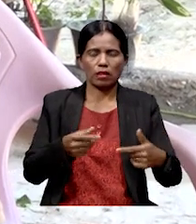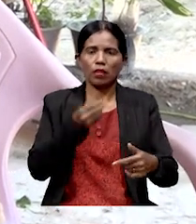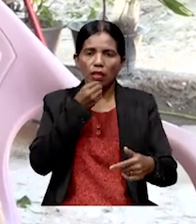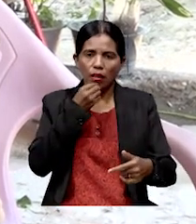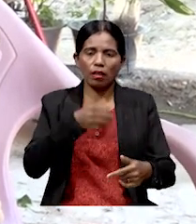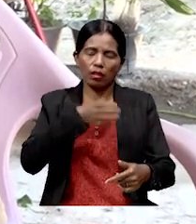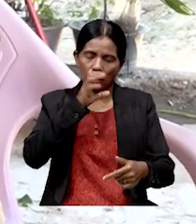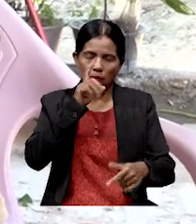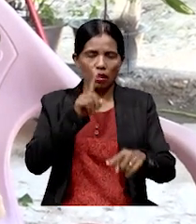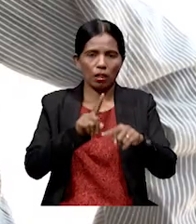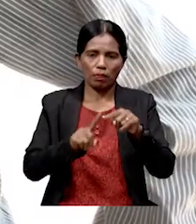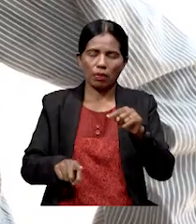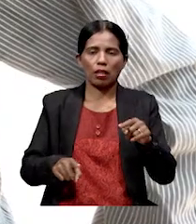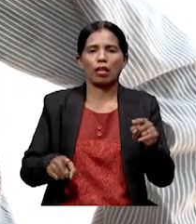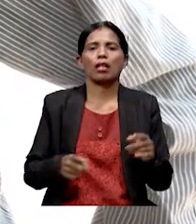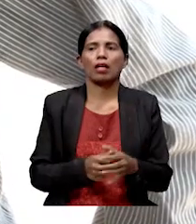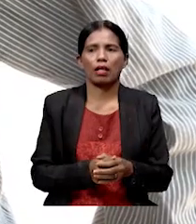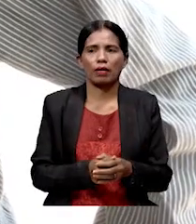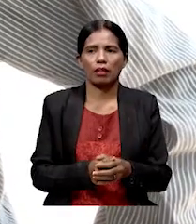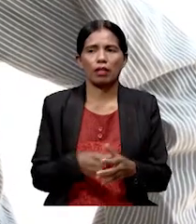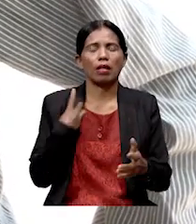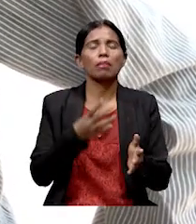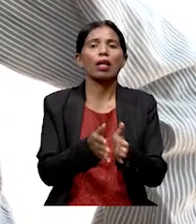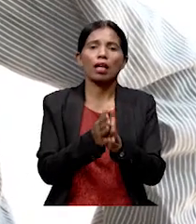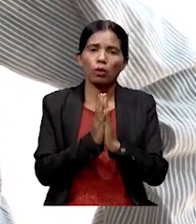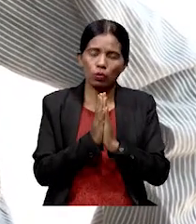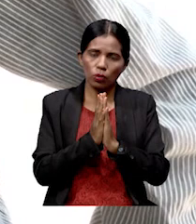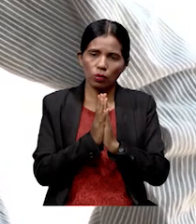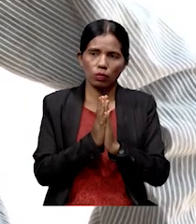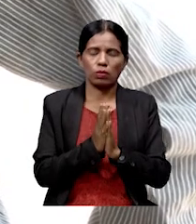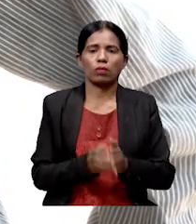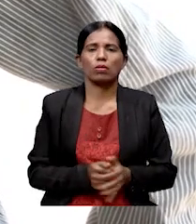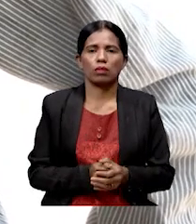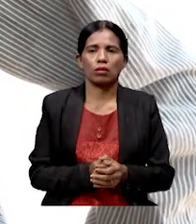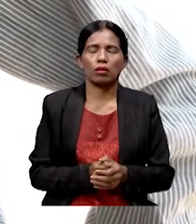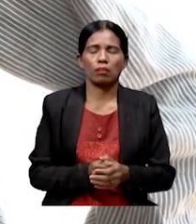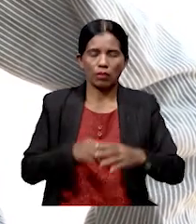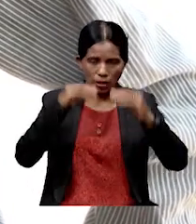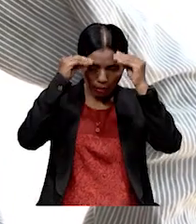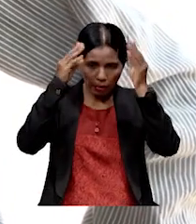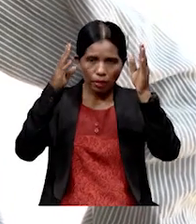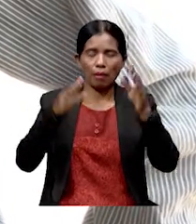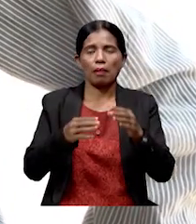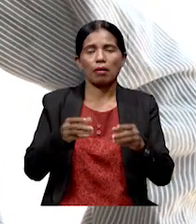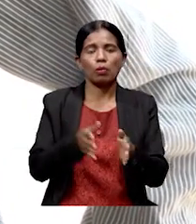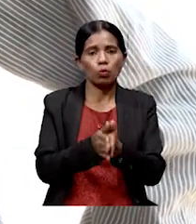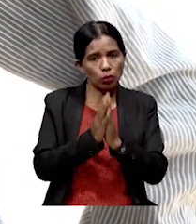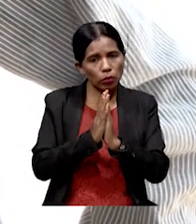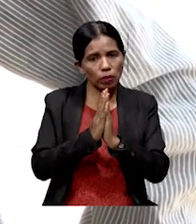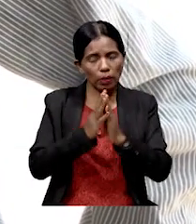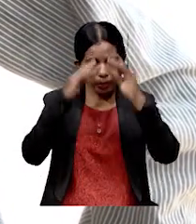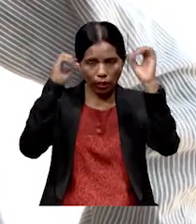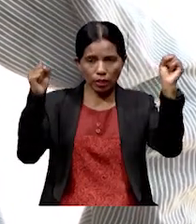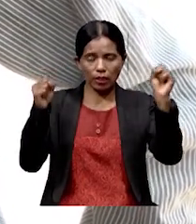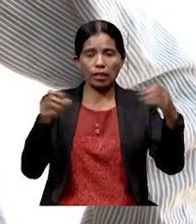se tin lokamata ba ami po ane ne mangame kar ke jizile liu Mam nai ulu sir atau tamata na lais ma